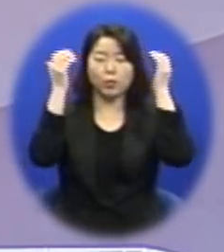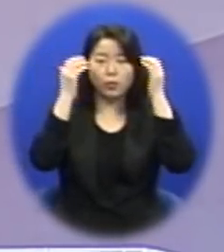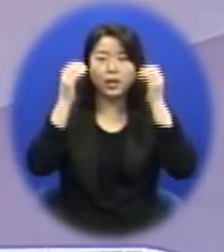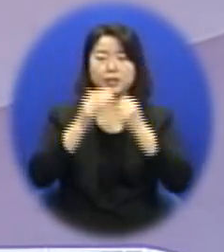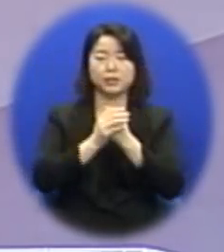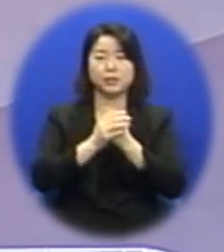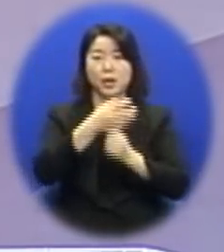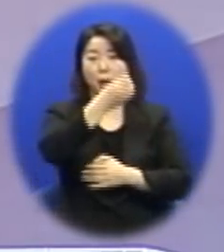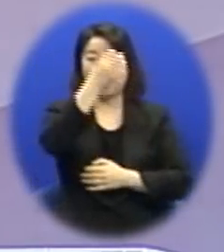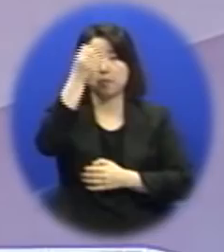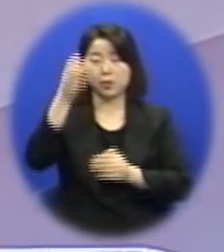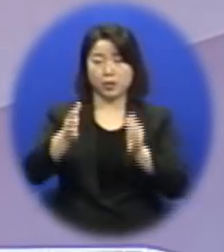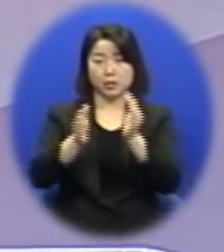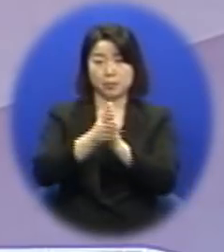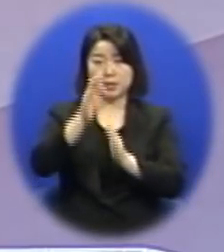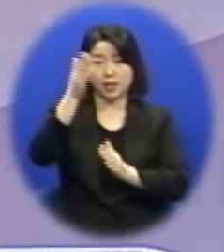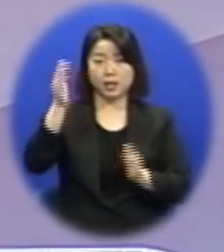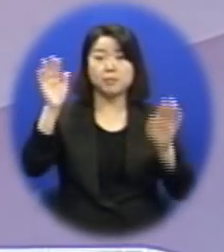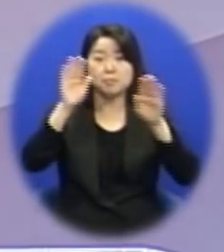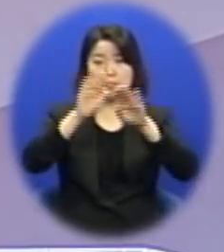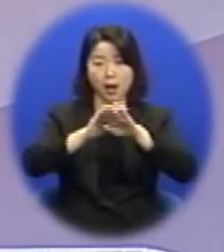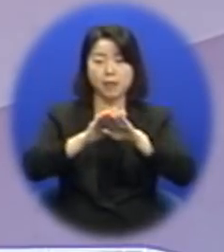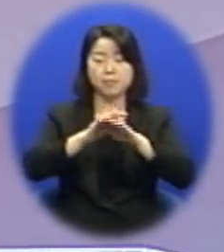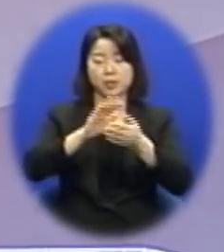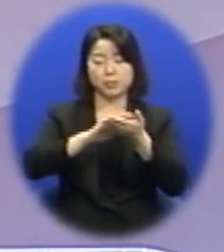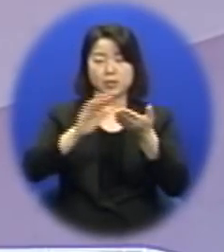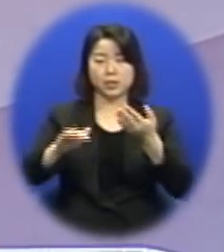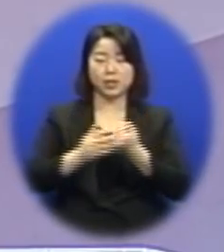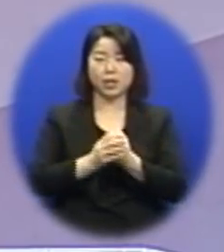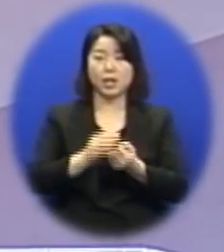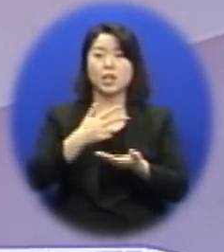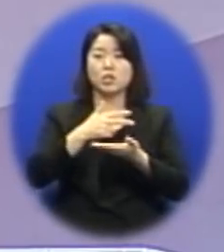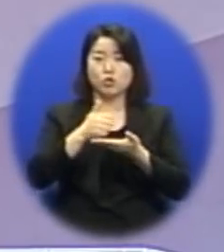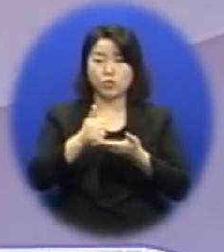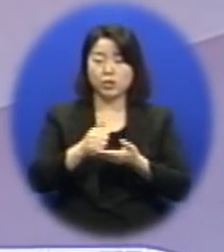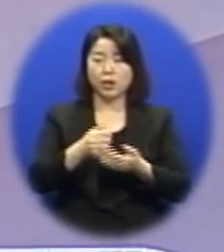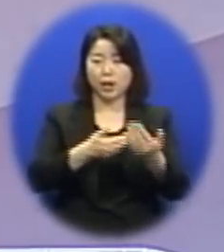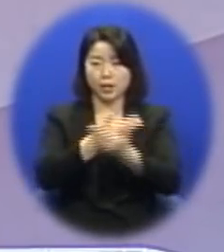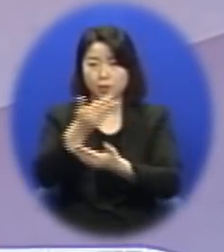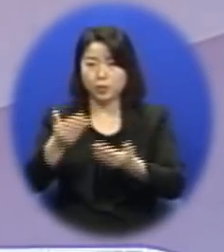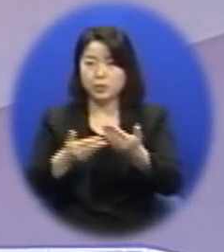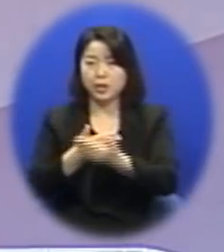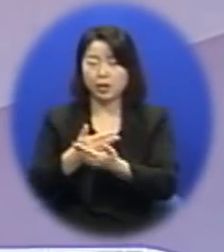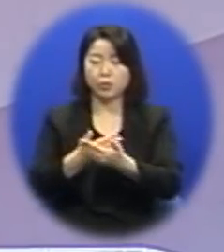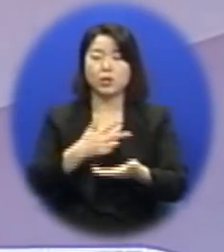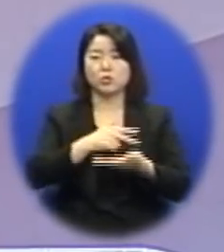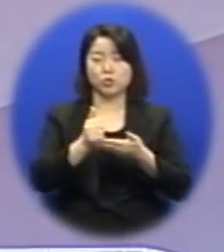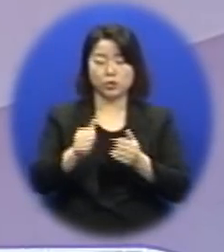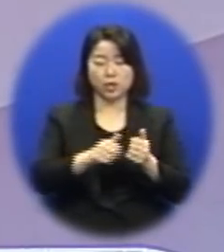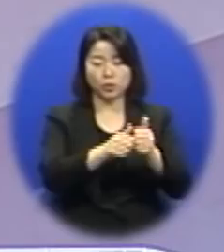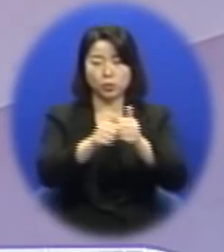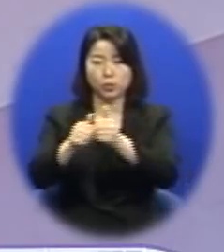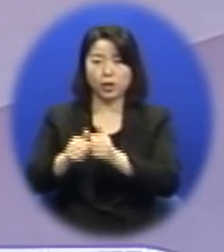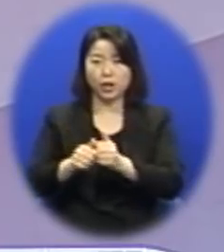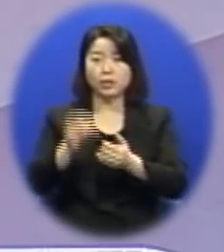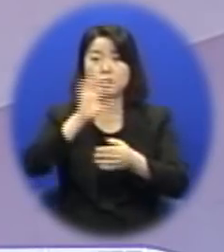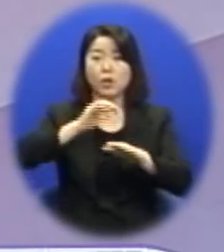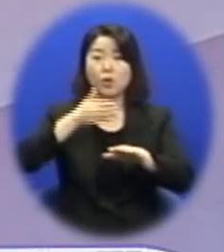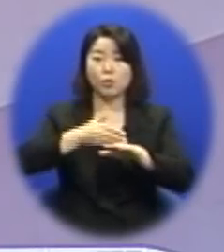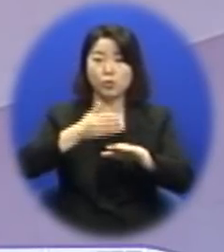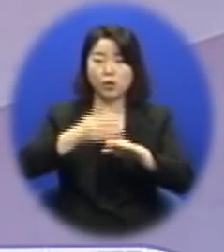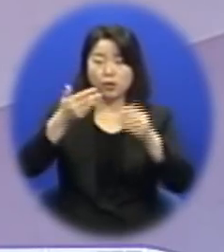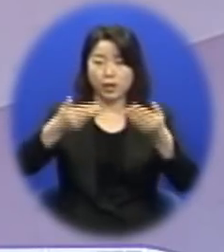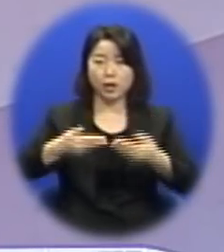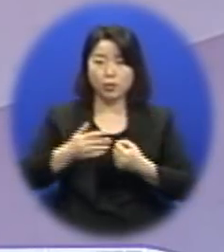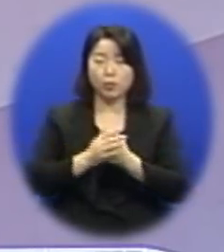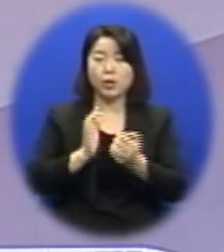별이 빛나는 밤인 것입니다 주님과 교제하고 주님과 동행하는 훈련을 하고 예수님